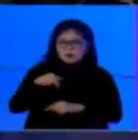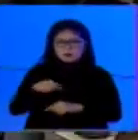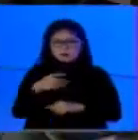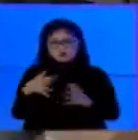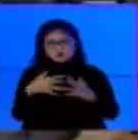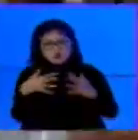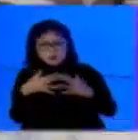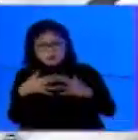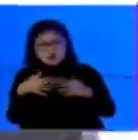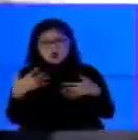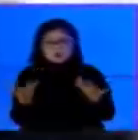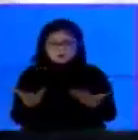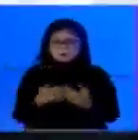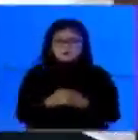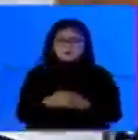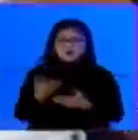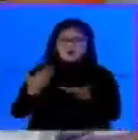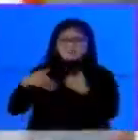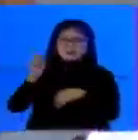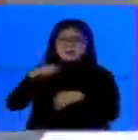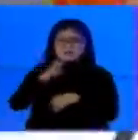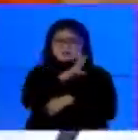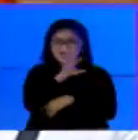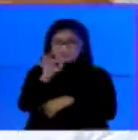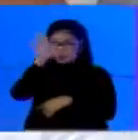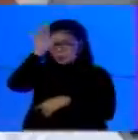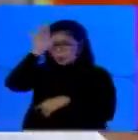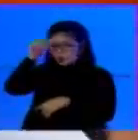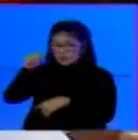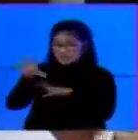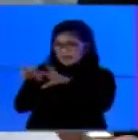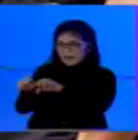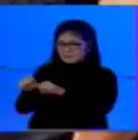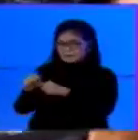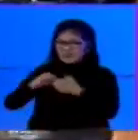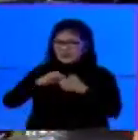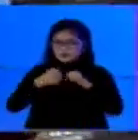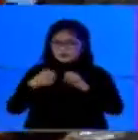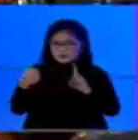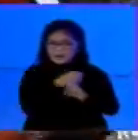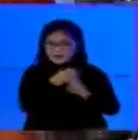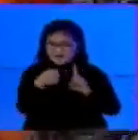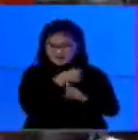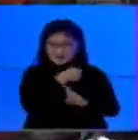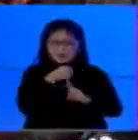Kay. Lebih dari 30 orang ditahan karena aksi penyerangan ini. Dari Jakarta, Tim Liputan iNews melaporkan.